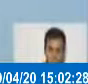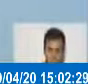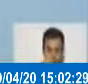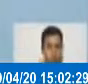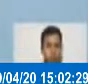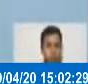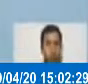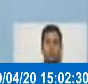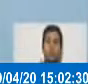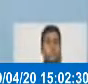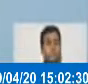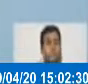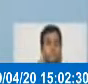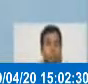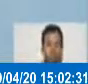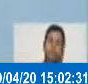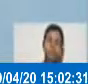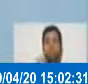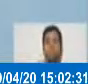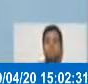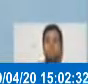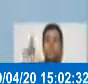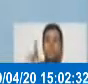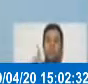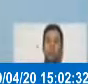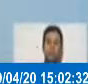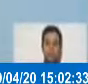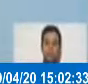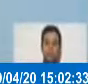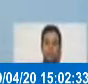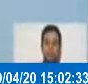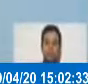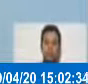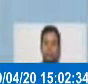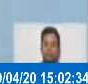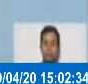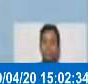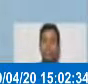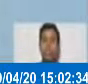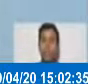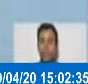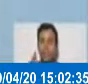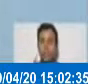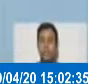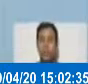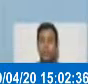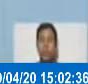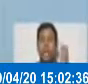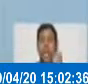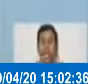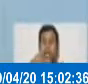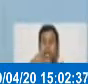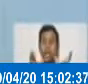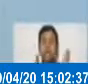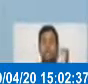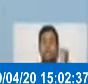আমাদের আইসোলেশনে আছেন 24 ঘন্টা, আরো নতুন করে আইসোলেশনে এসেছেন 104 জন এবং এরপর 1340 জন আইসোলেশনে